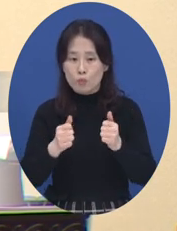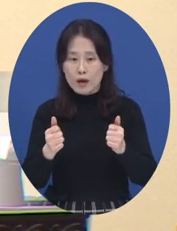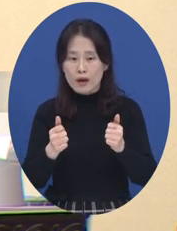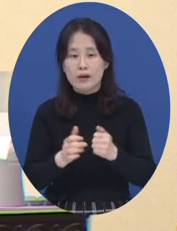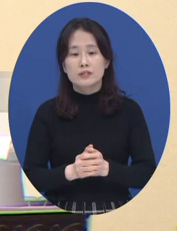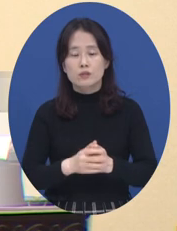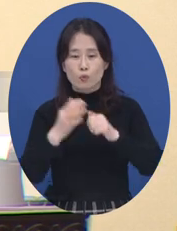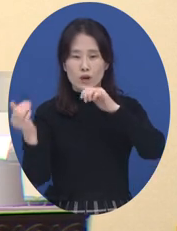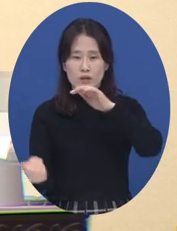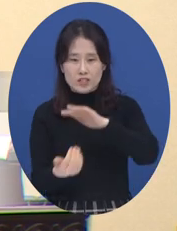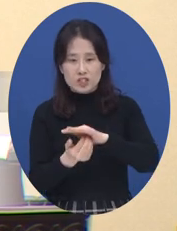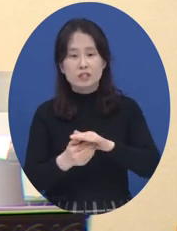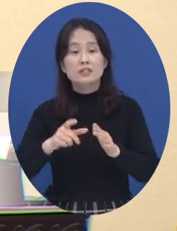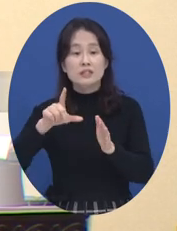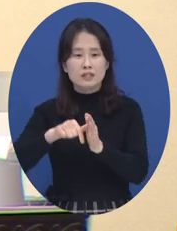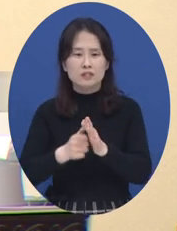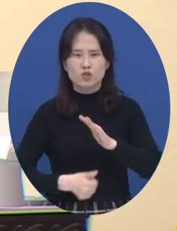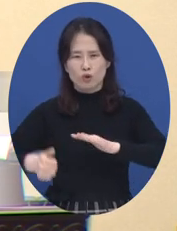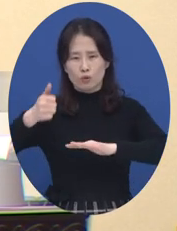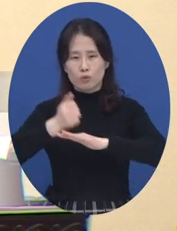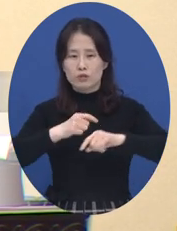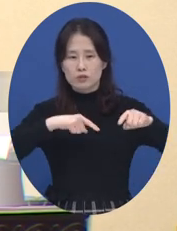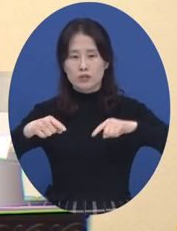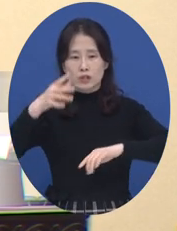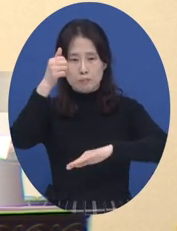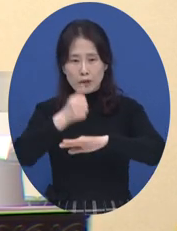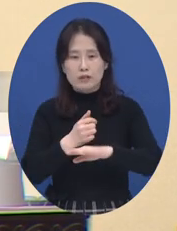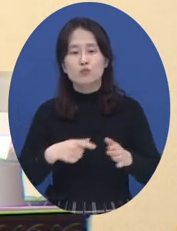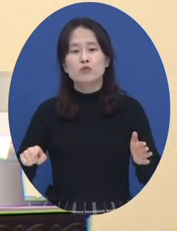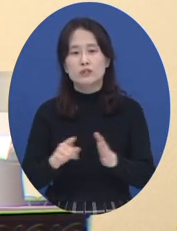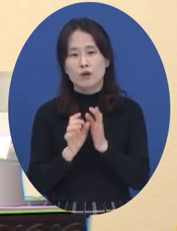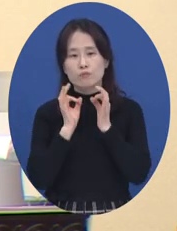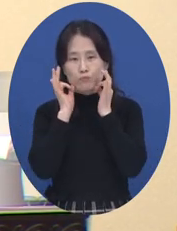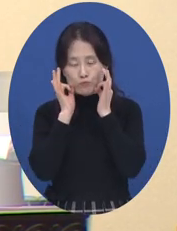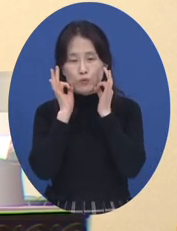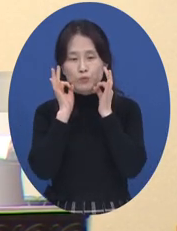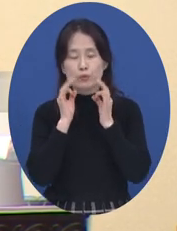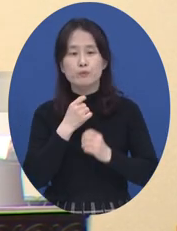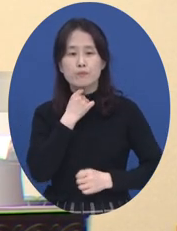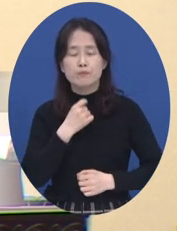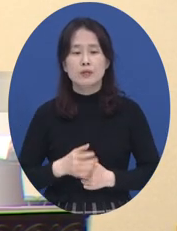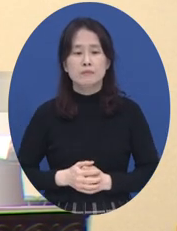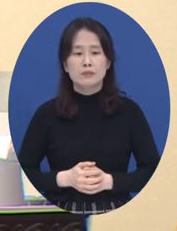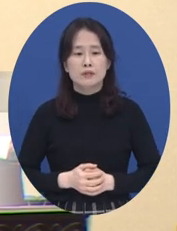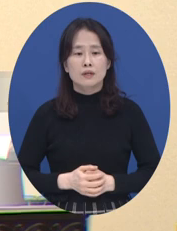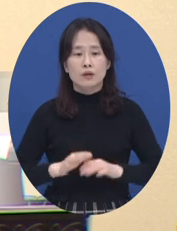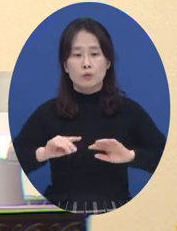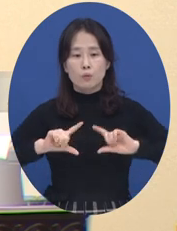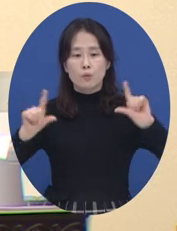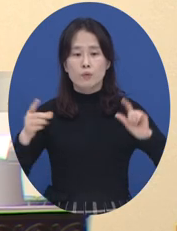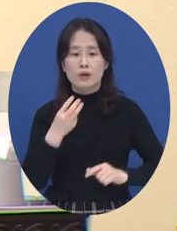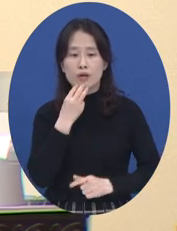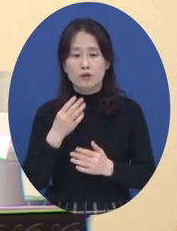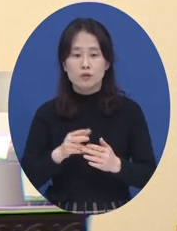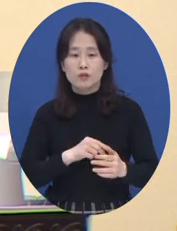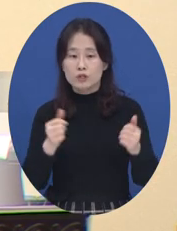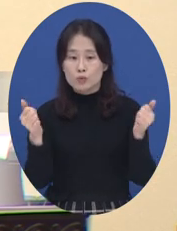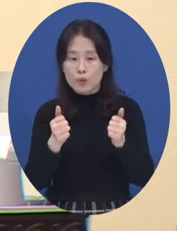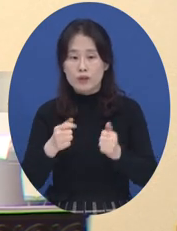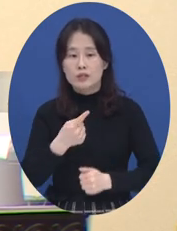시기로 성공적인 의정의 마무리를 위해 노력할 것입니다. 2021년